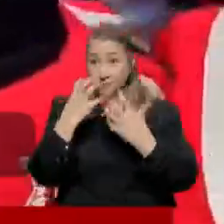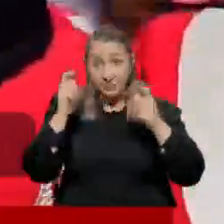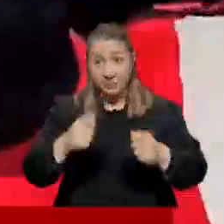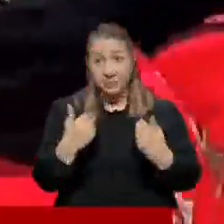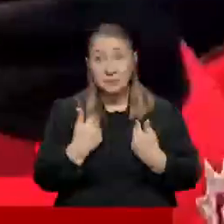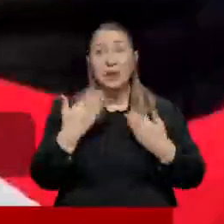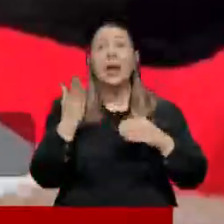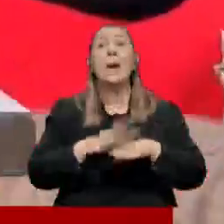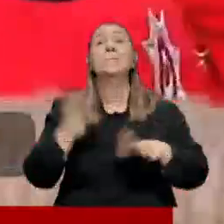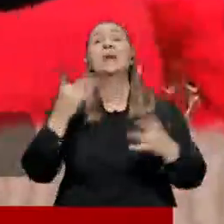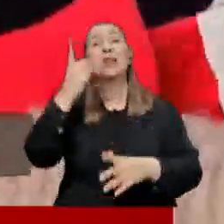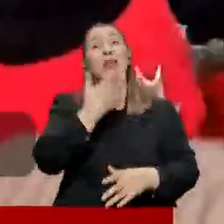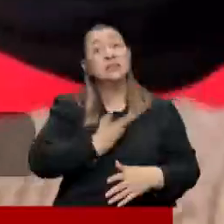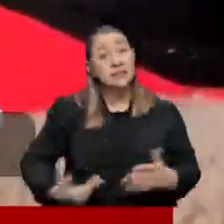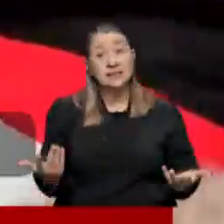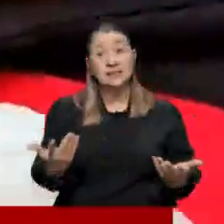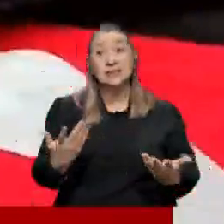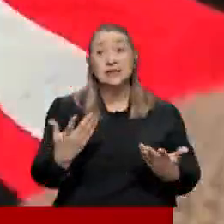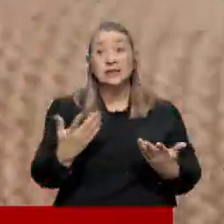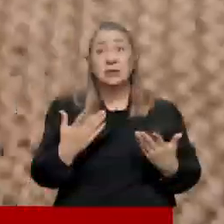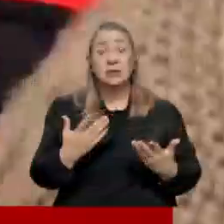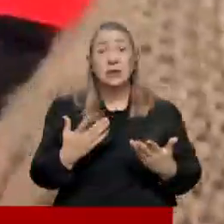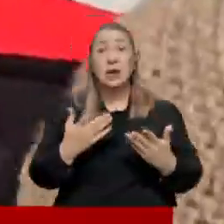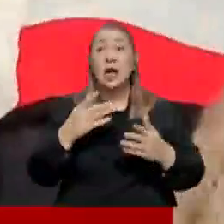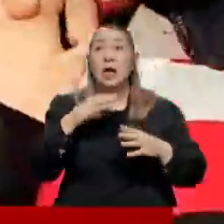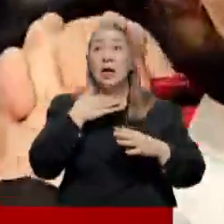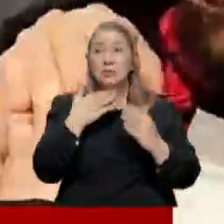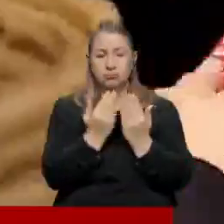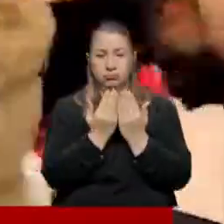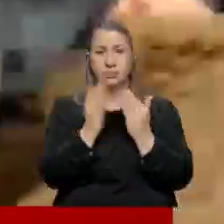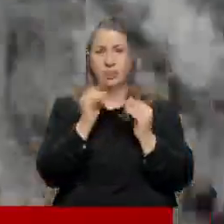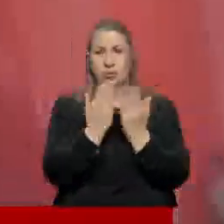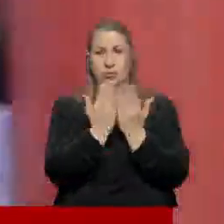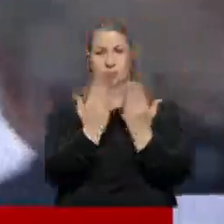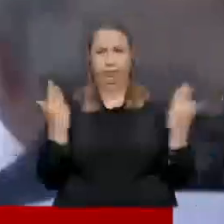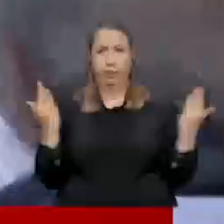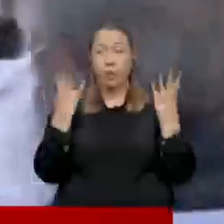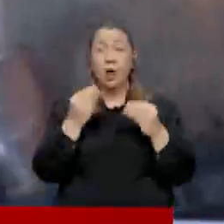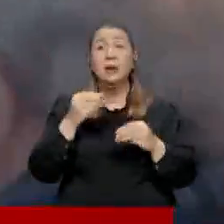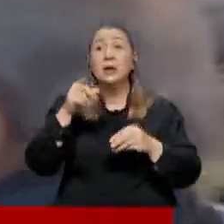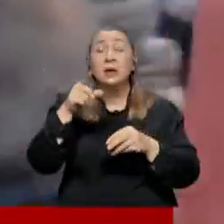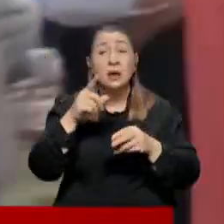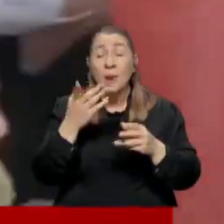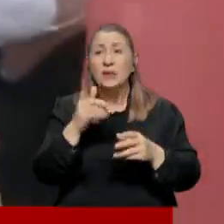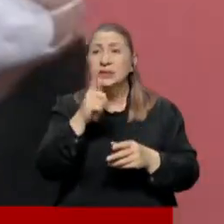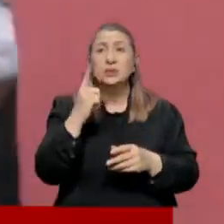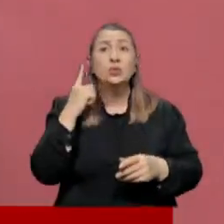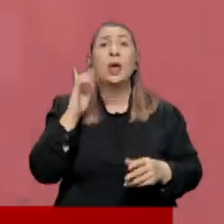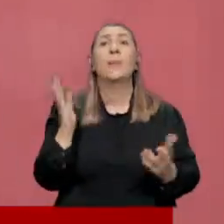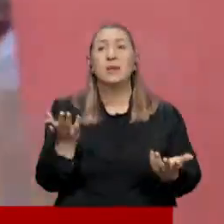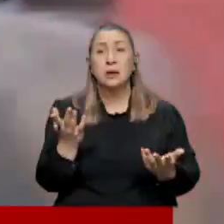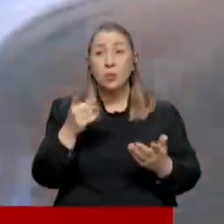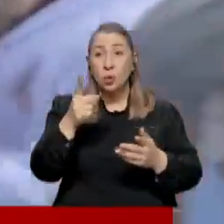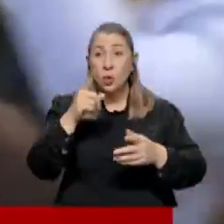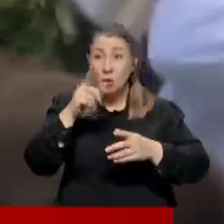ya. Yapmayın Allah aşkına. Etten duvar ören polislere böyle seslendi Köksal ama sesini duyuramadı.